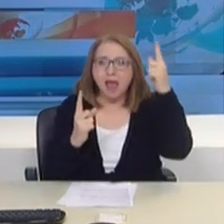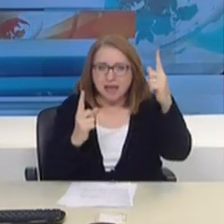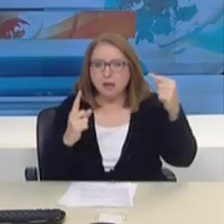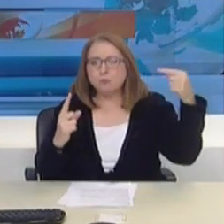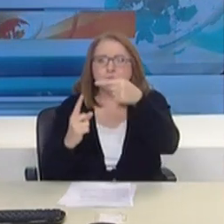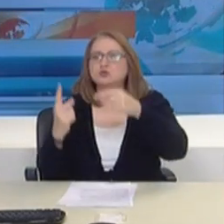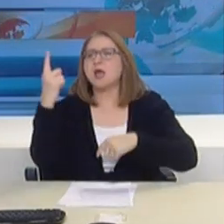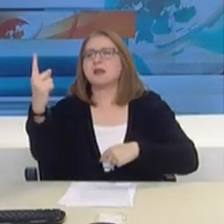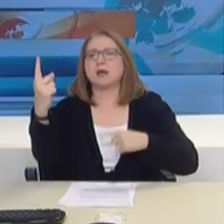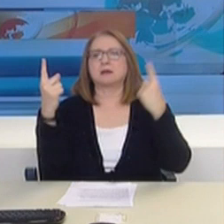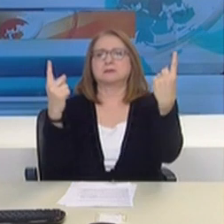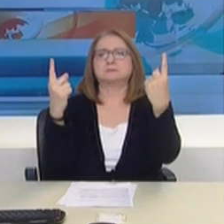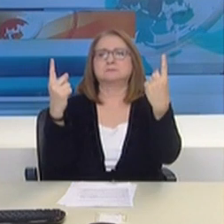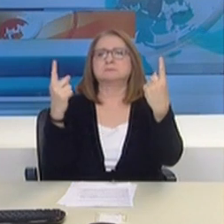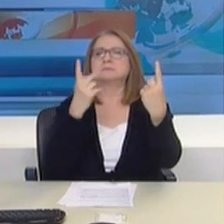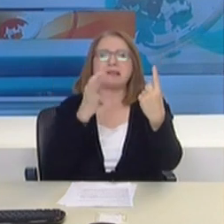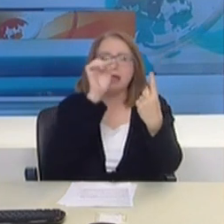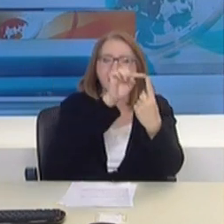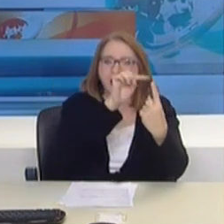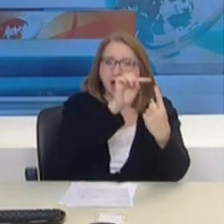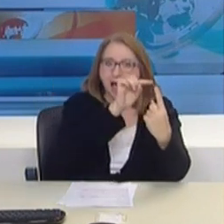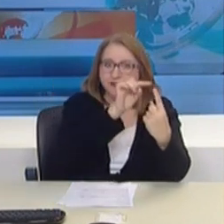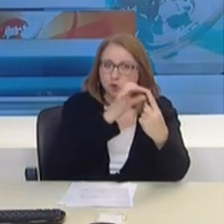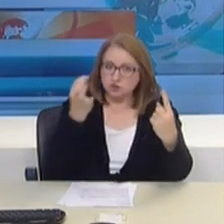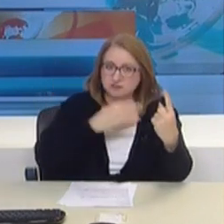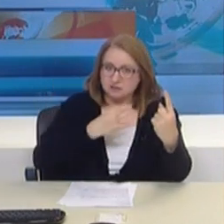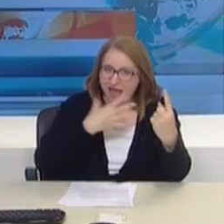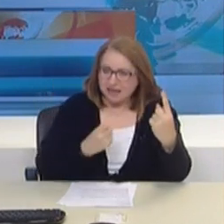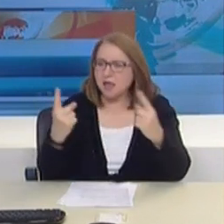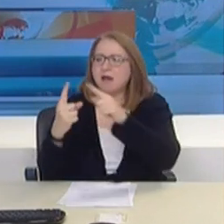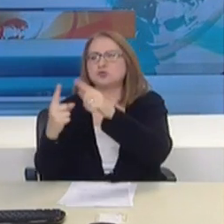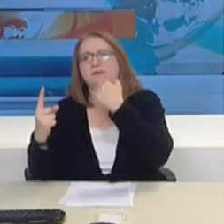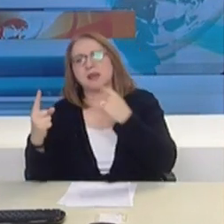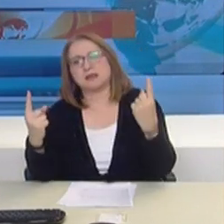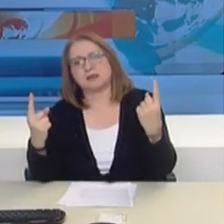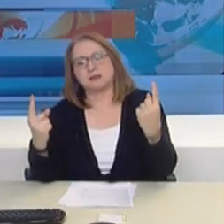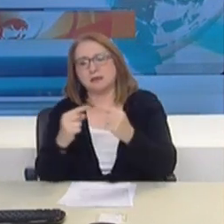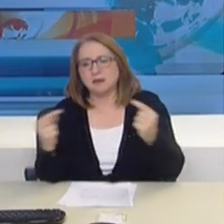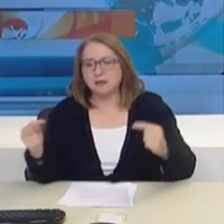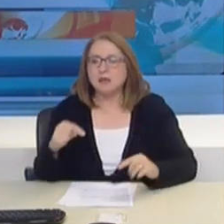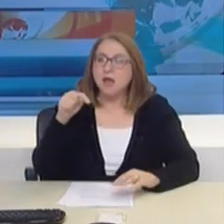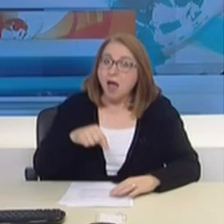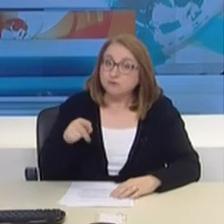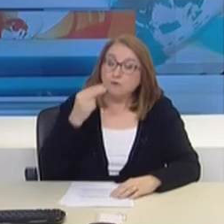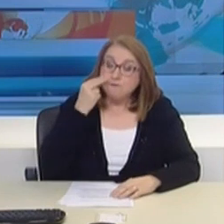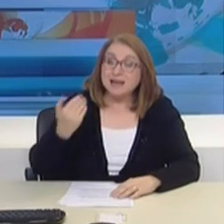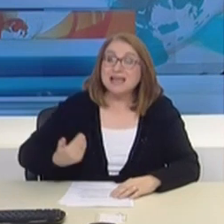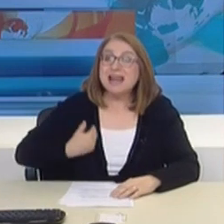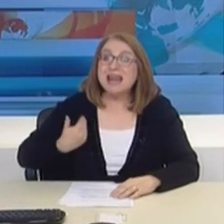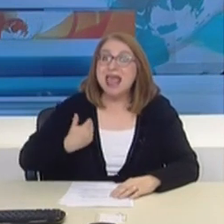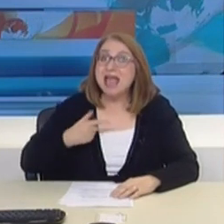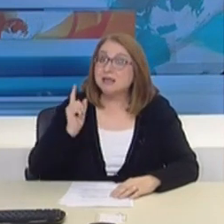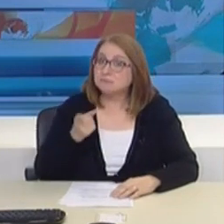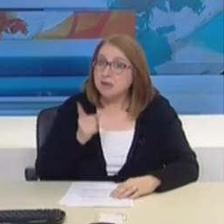παρουσία ασυμπτωματικών ατόμων και ιδιαίτερα νέων που μπορεί να μεταδίδουν τον ιό φάνηκε και σε πρόσφατο έλεγχο ατόμων